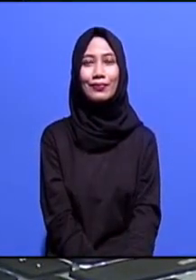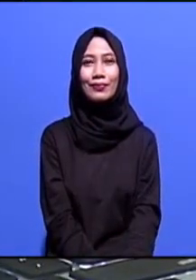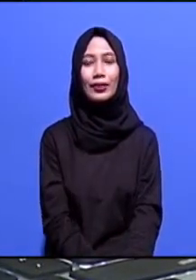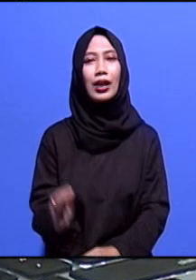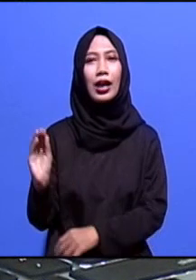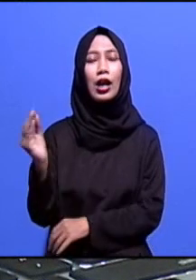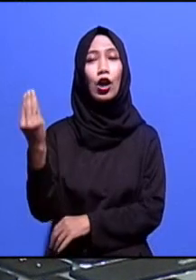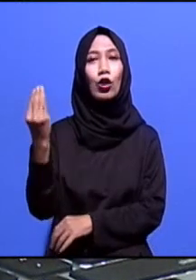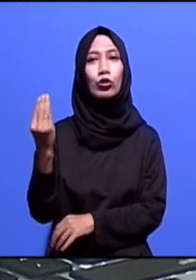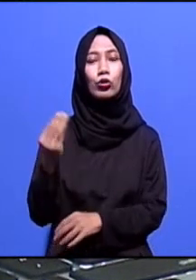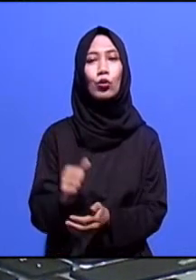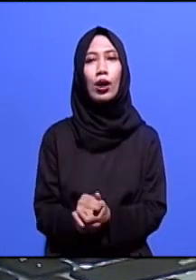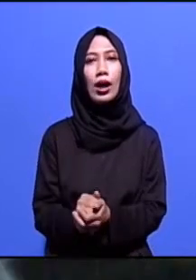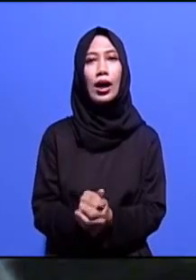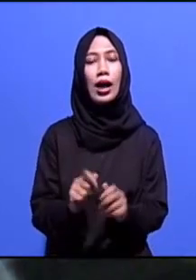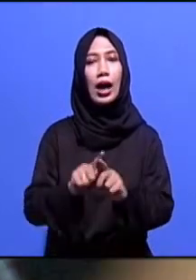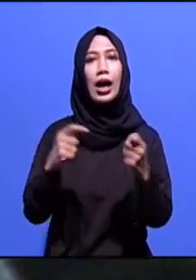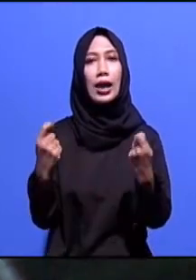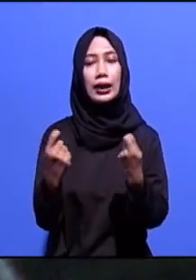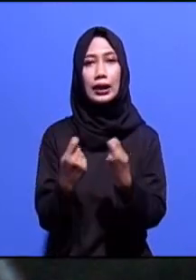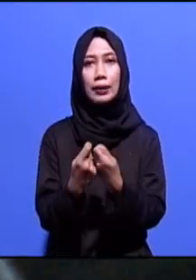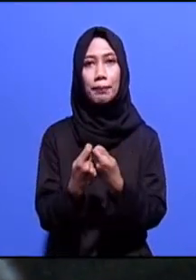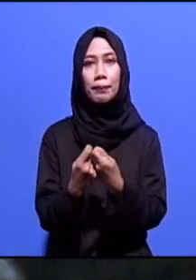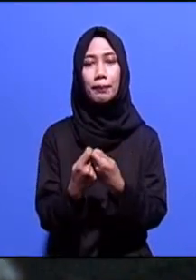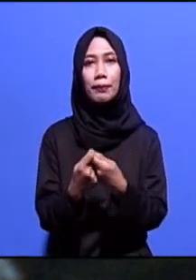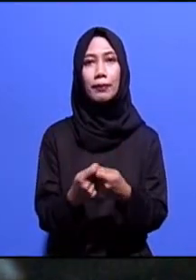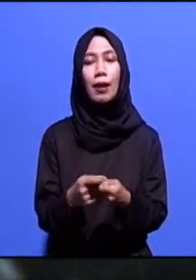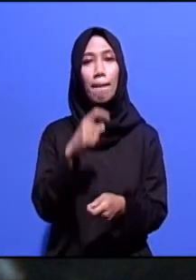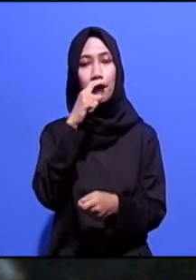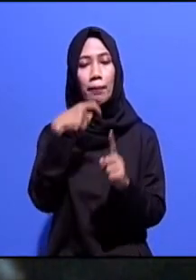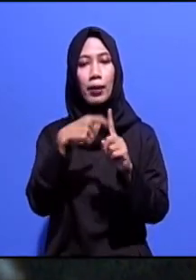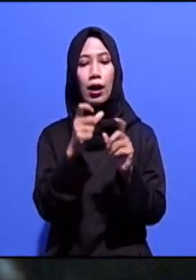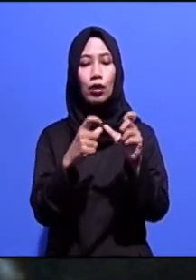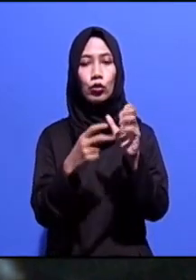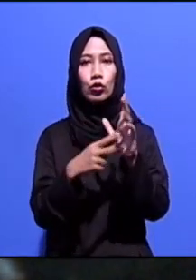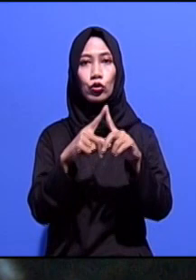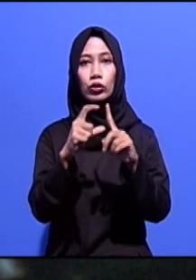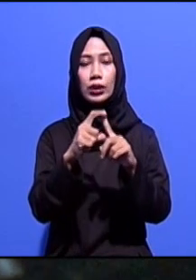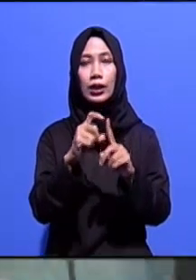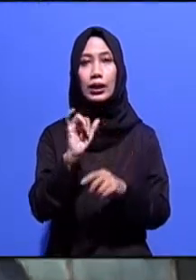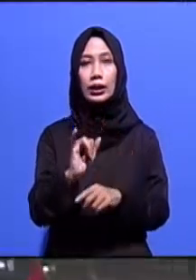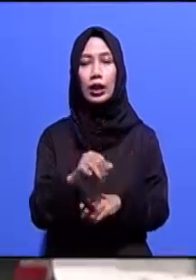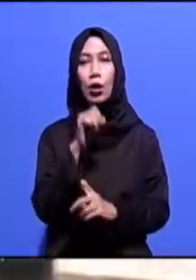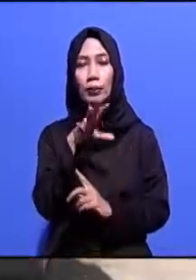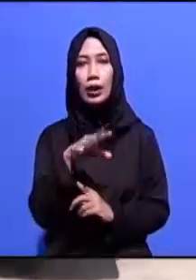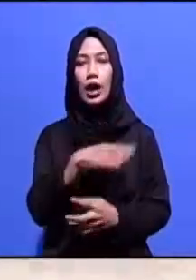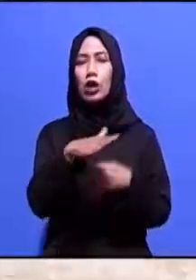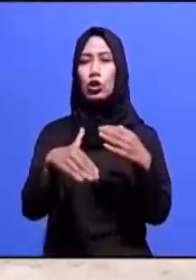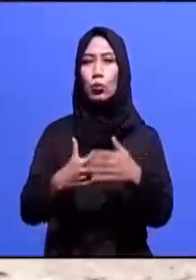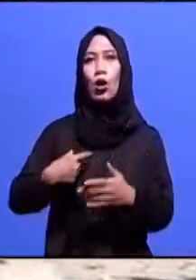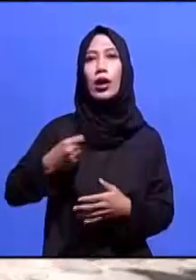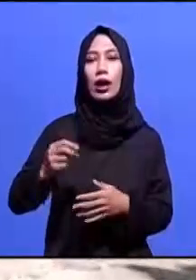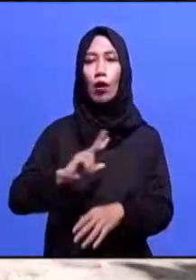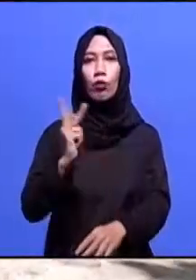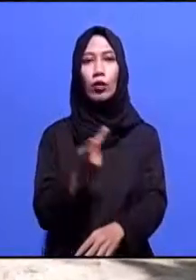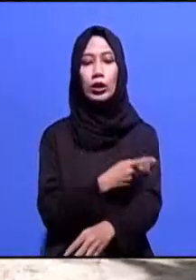Ketua Tim Riset Uji Klinis Vaksin COVID-19 dari Universitas Padjadjaran Kusnandi Rusmil menyebutkan saat ini seluruh relawan vaksin yang